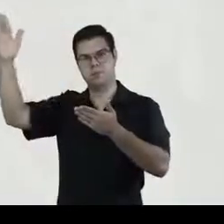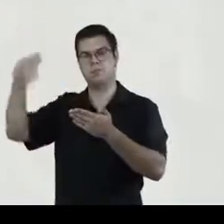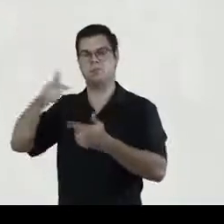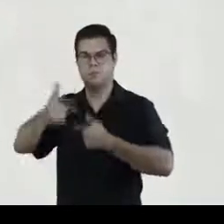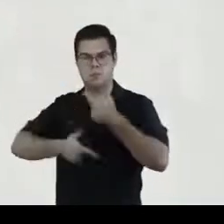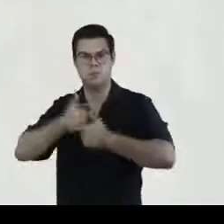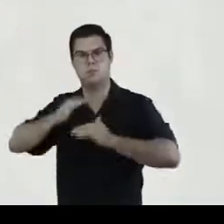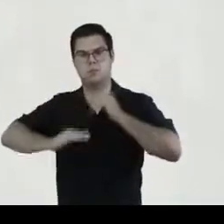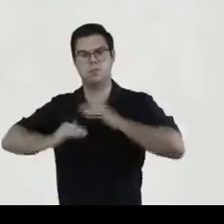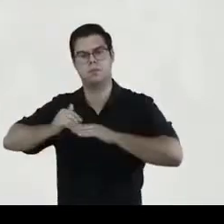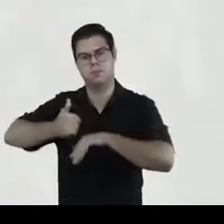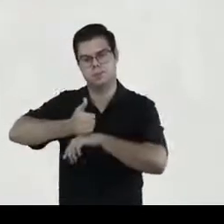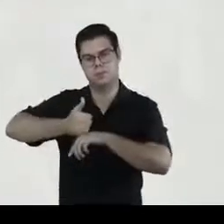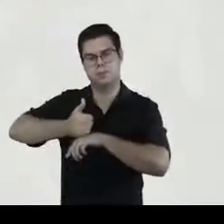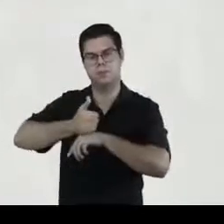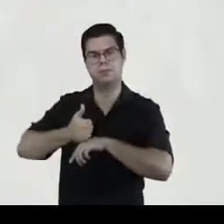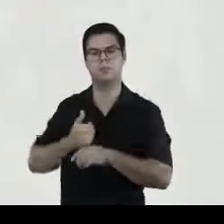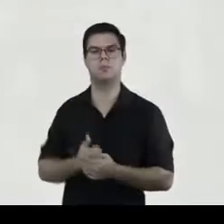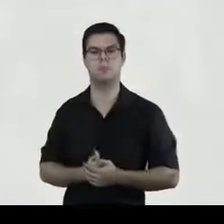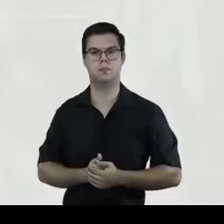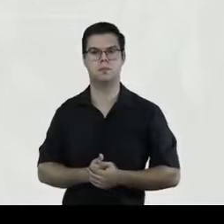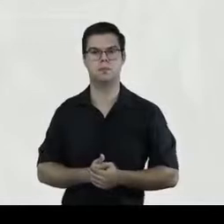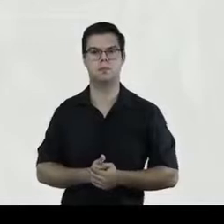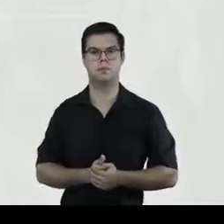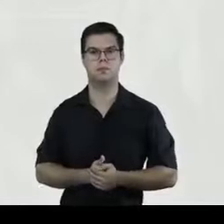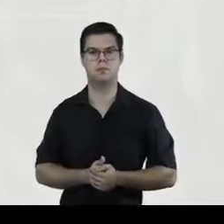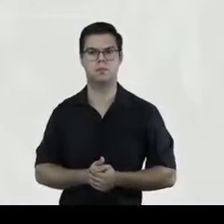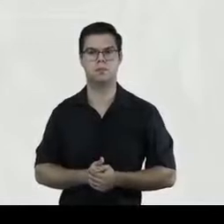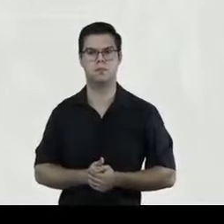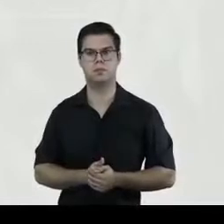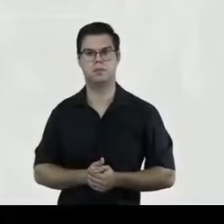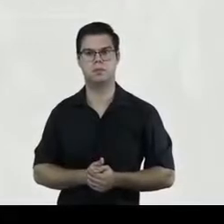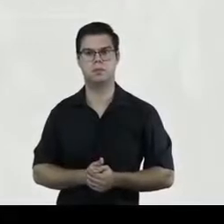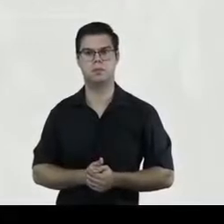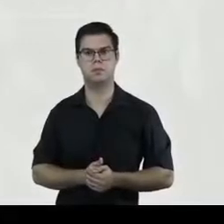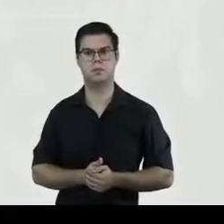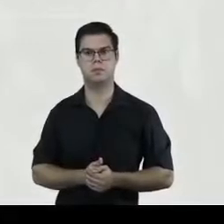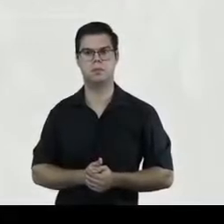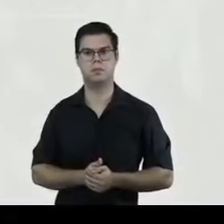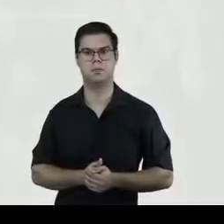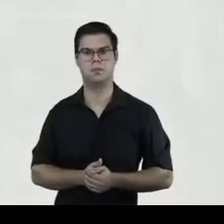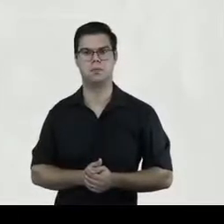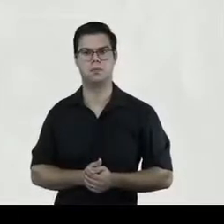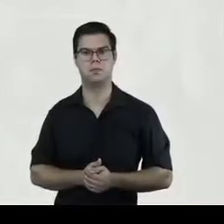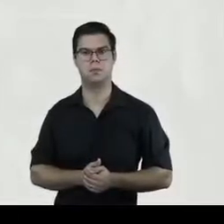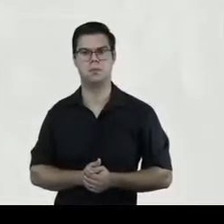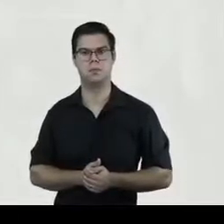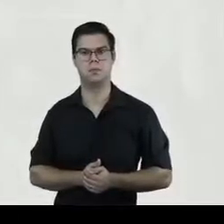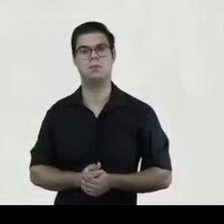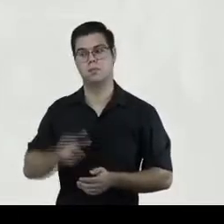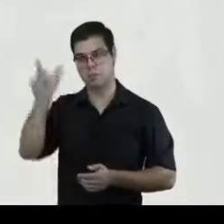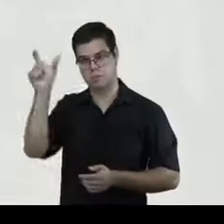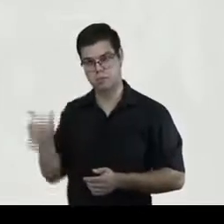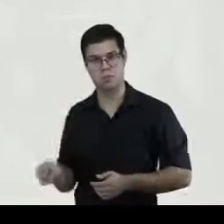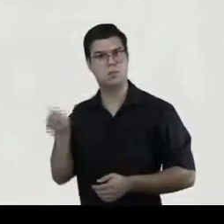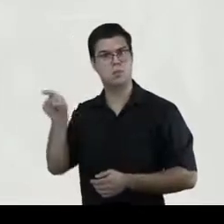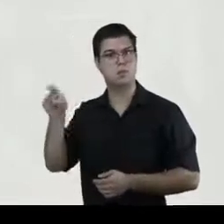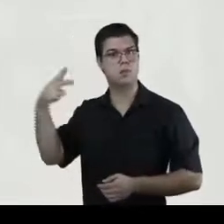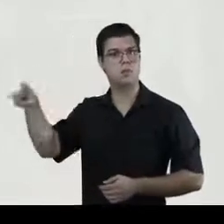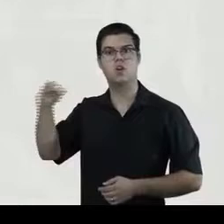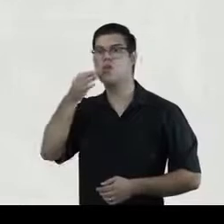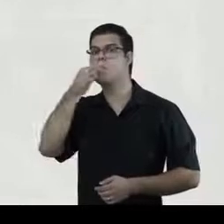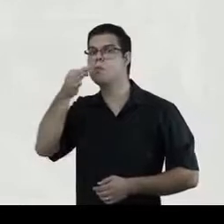Donc, pour lui, il y a une parenté entre les caractères de ces